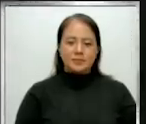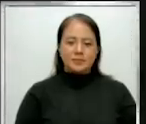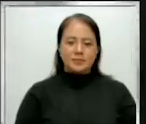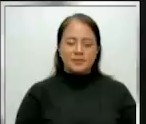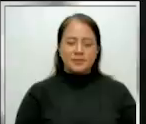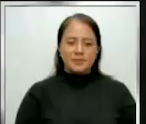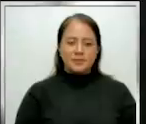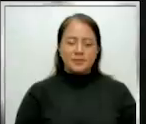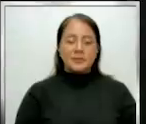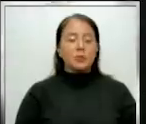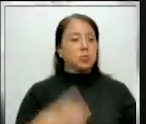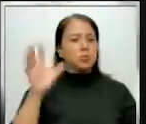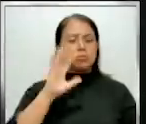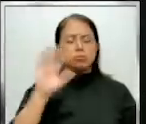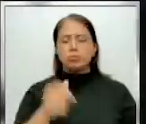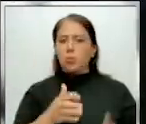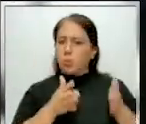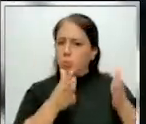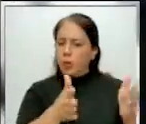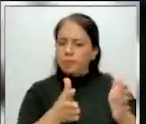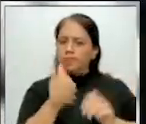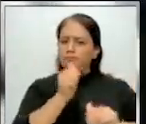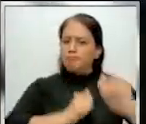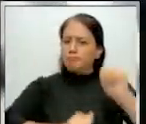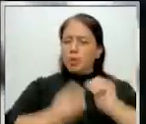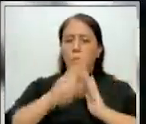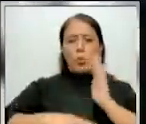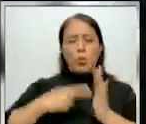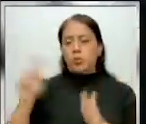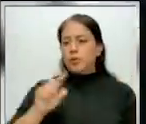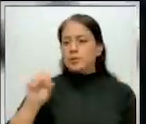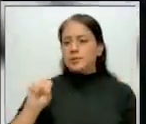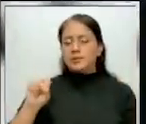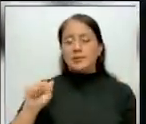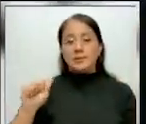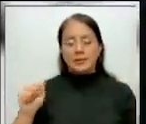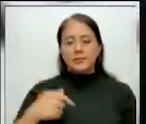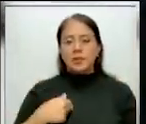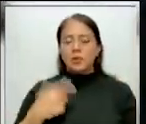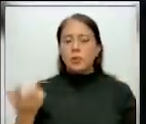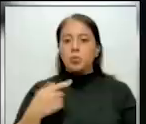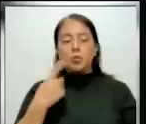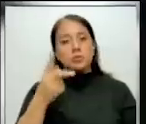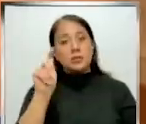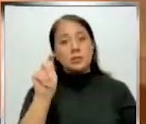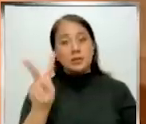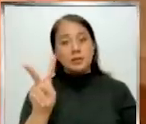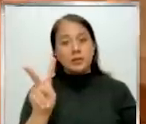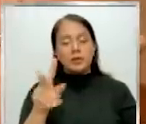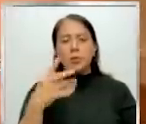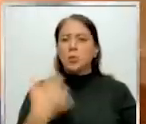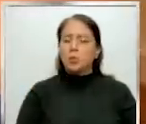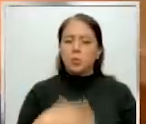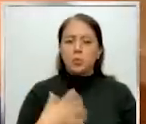Ang kakaibang atake ni Andrea Torres sa papel na Sisa sa Maria Clara at Ibarra na obra sa telebisyon kung iturin ng ilan. Kahit na